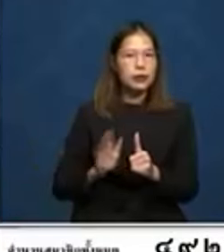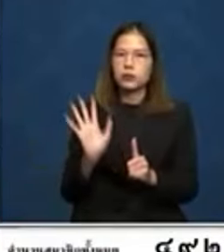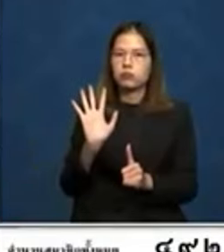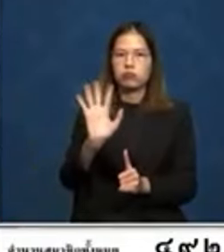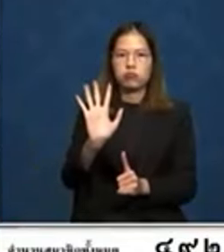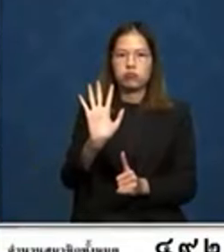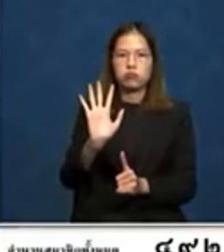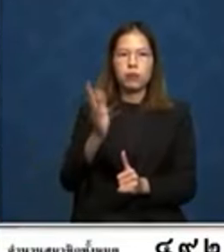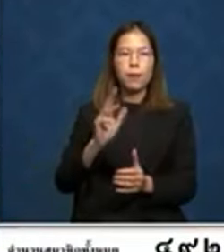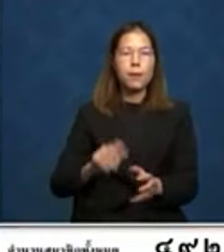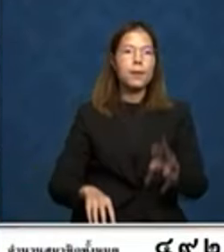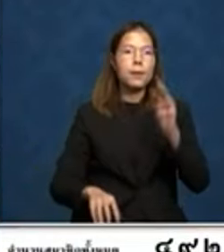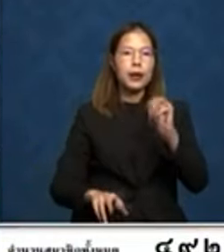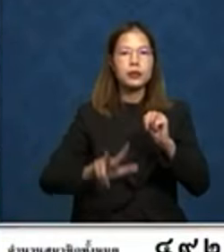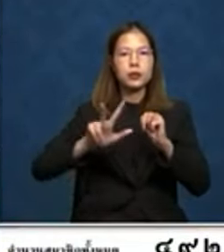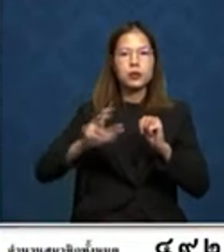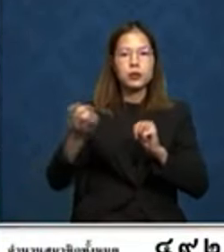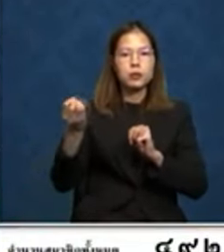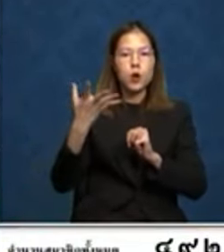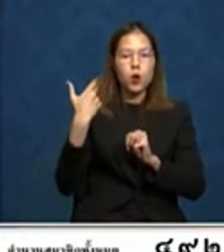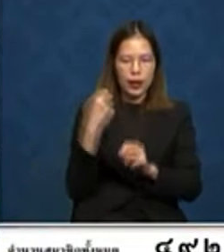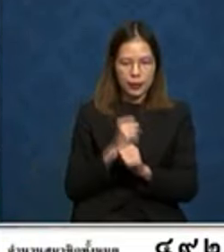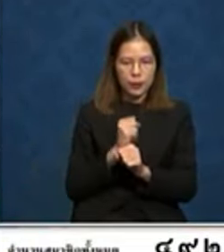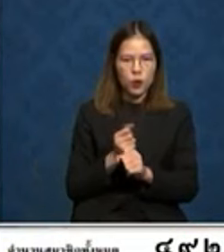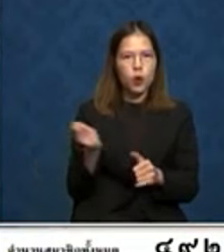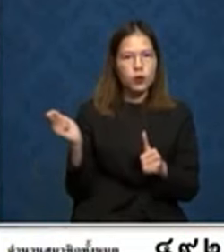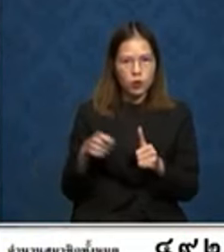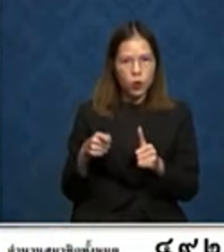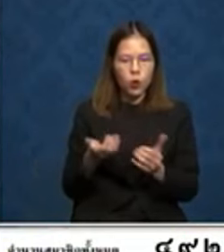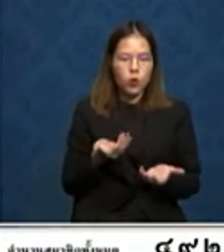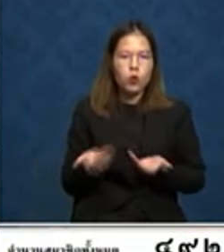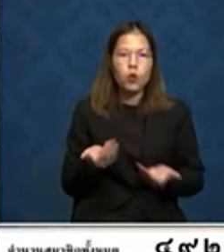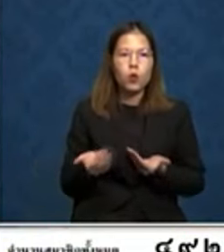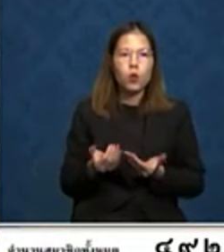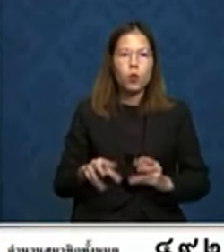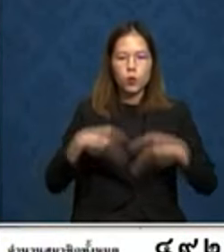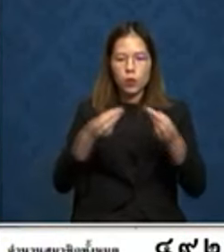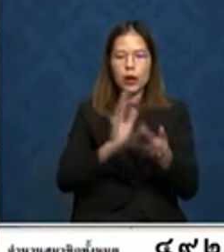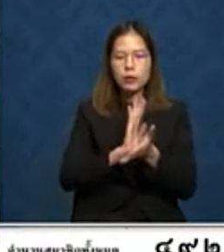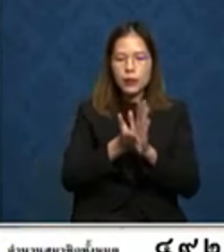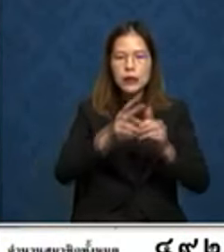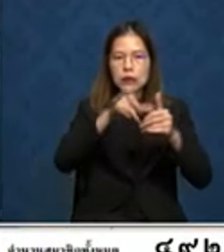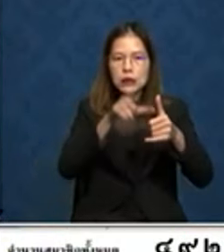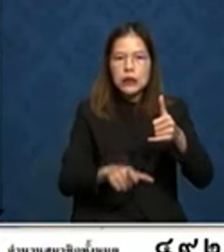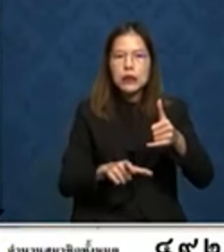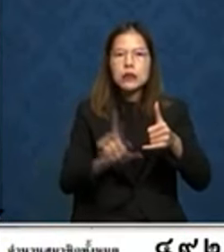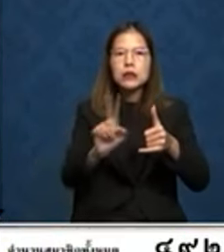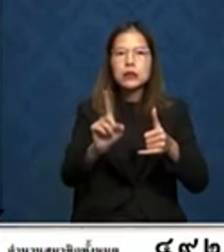อมาตรา 3ที่บอกว่านะคะการทำโทษบุตรหรือเอ่อเพื่อหรือปรับพฤติกรรม